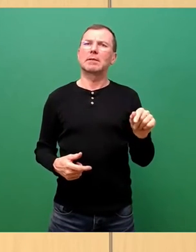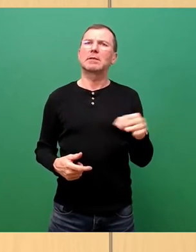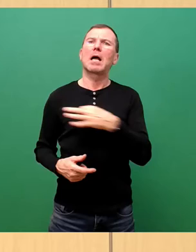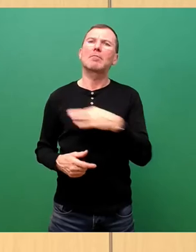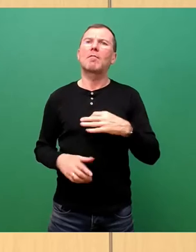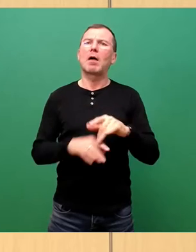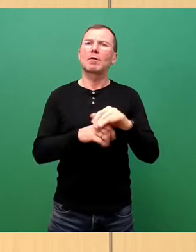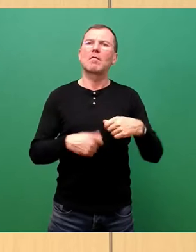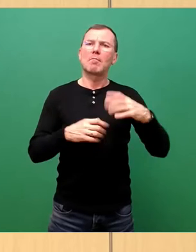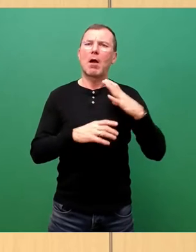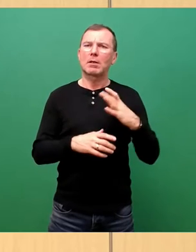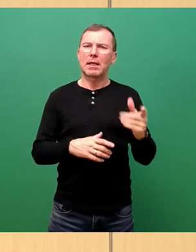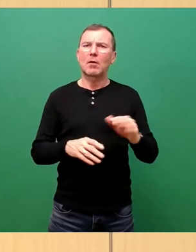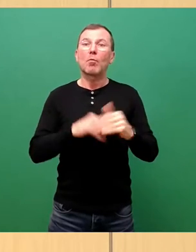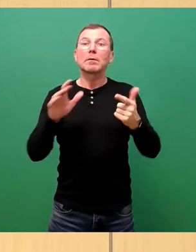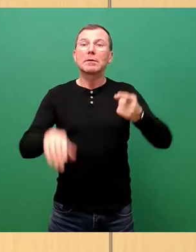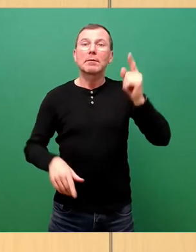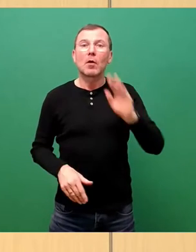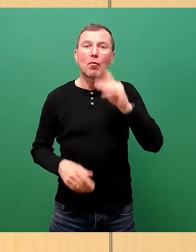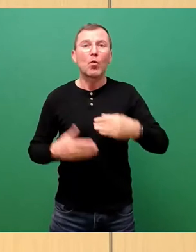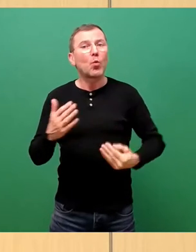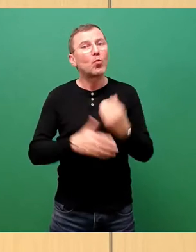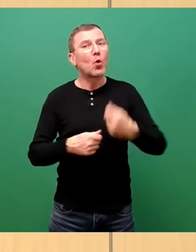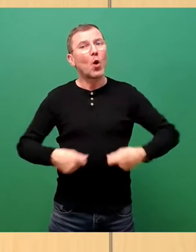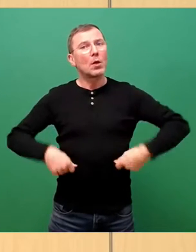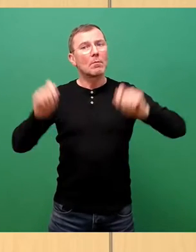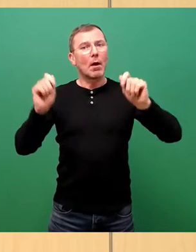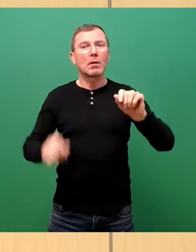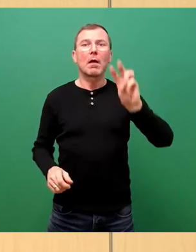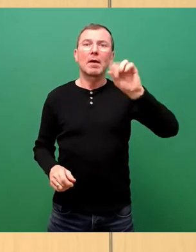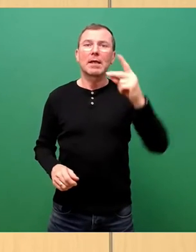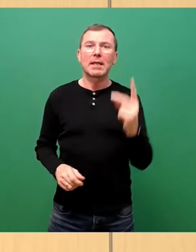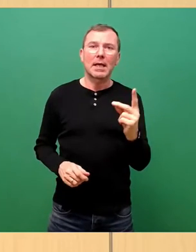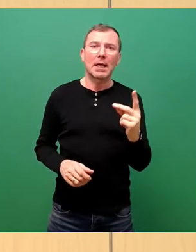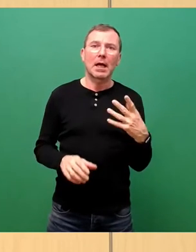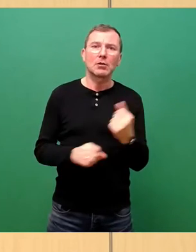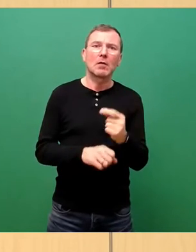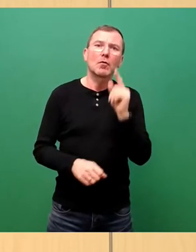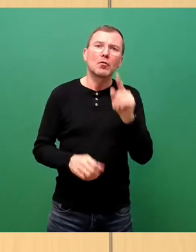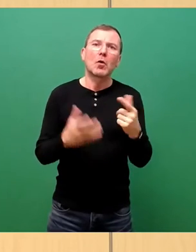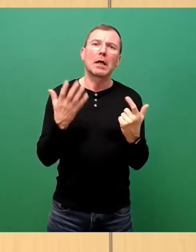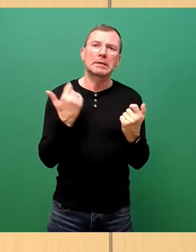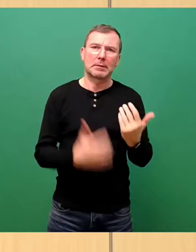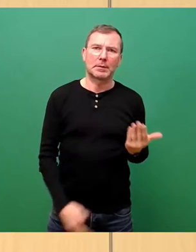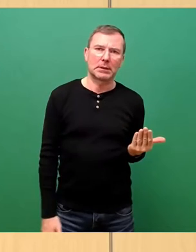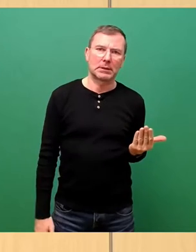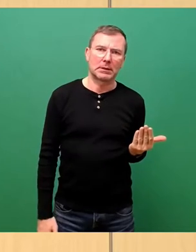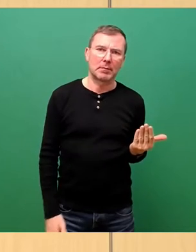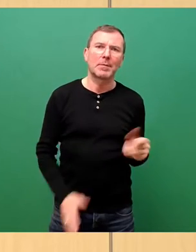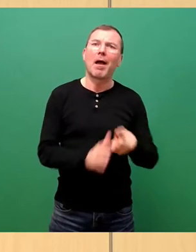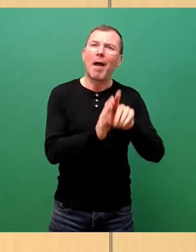über 7.000 Wohnungen neu gebaut. Die WED schafft im gleichen Zeitraum lediglich 70, weniger als